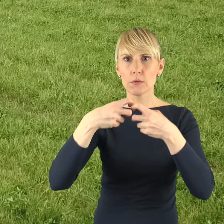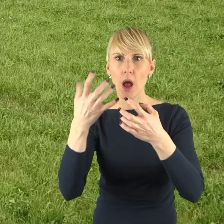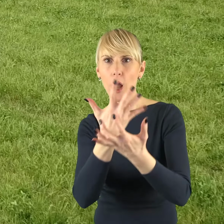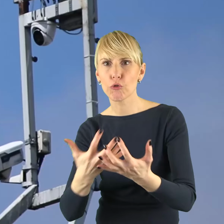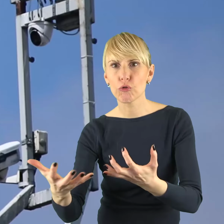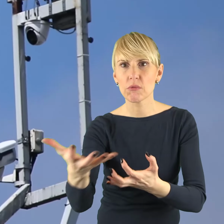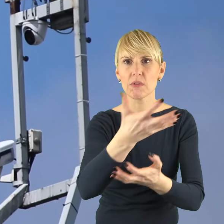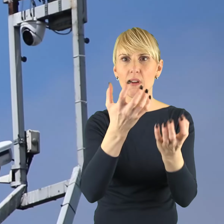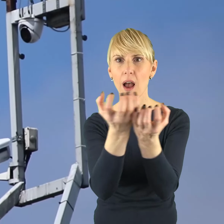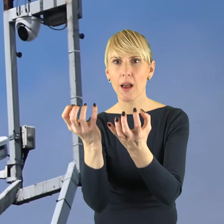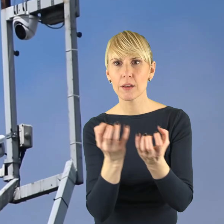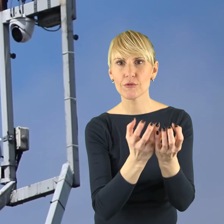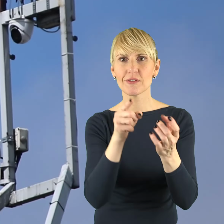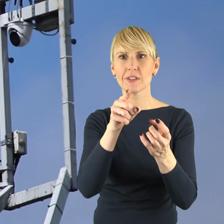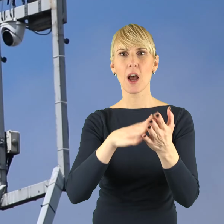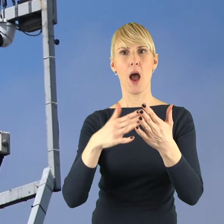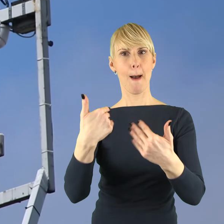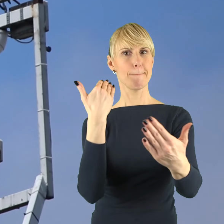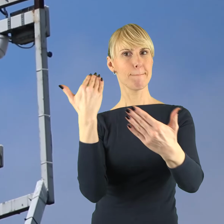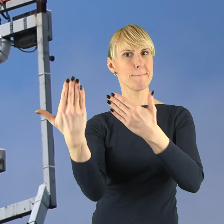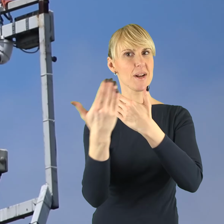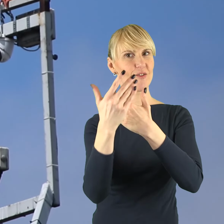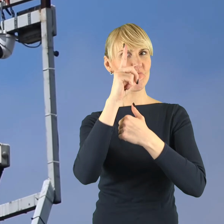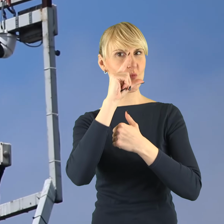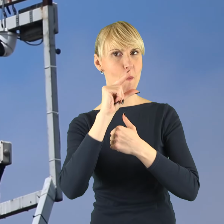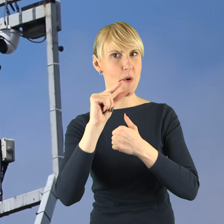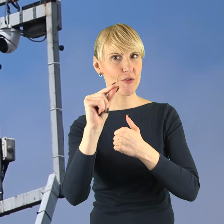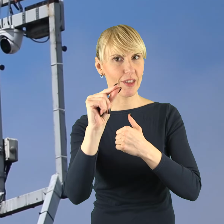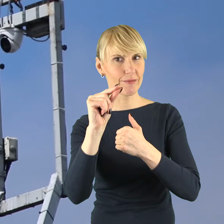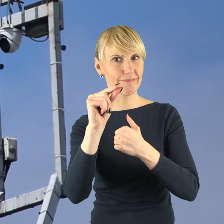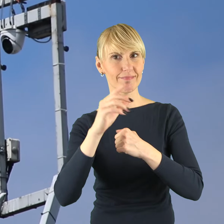internetową Gniazda Bocianów Białych blisko Bocianu.